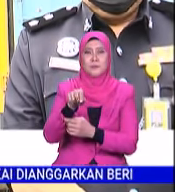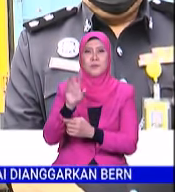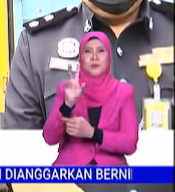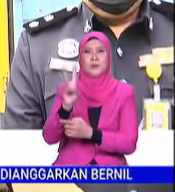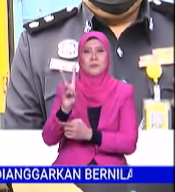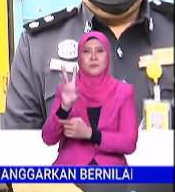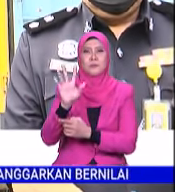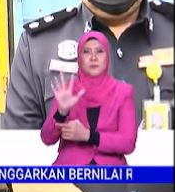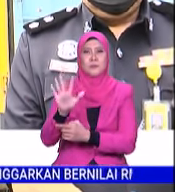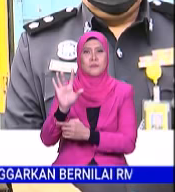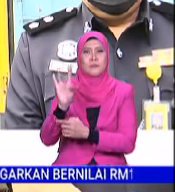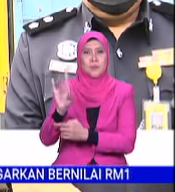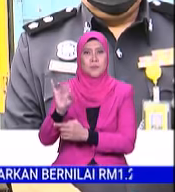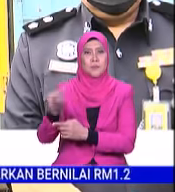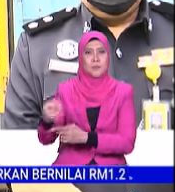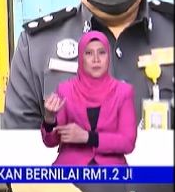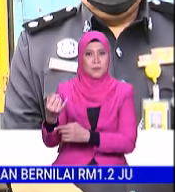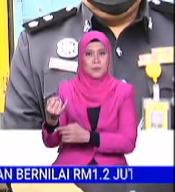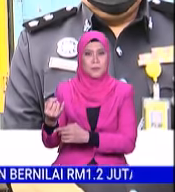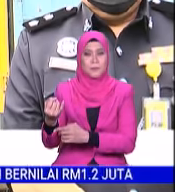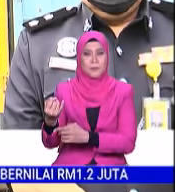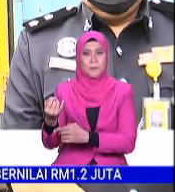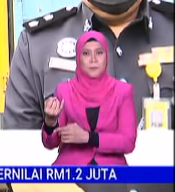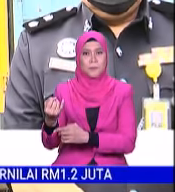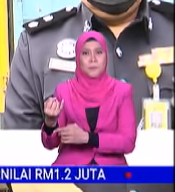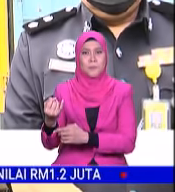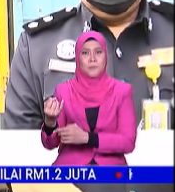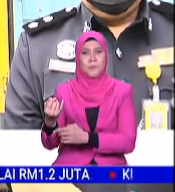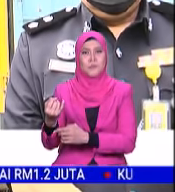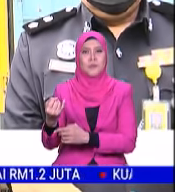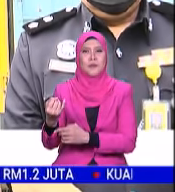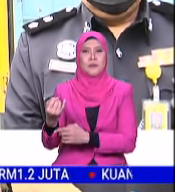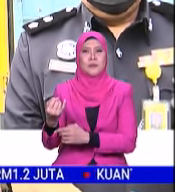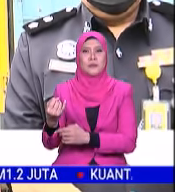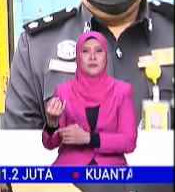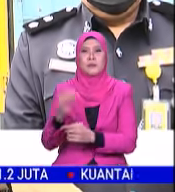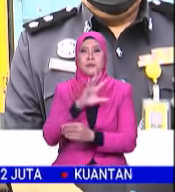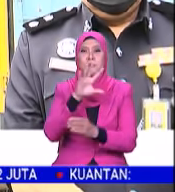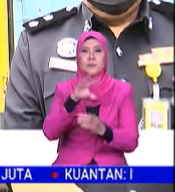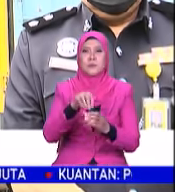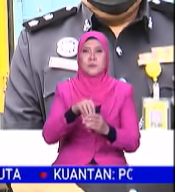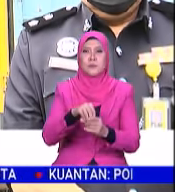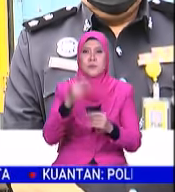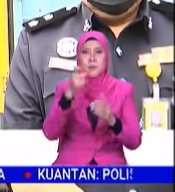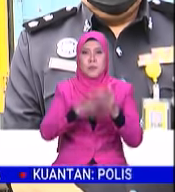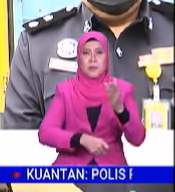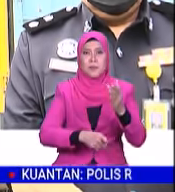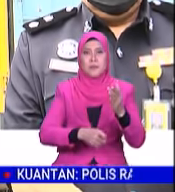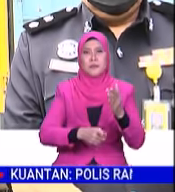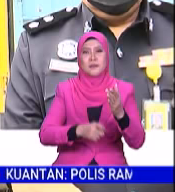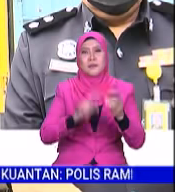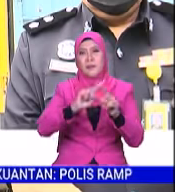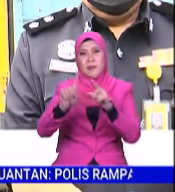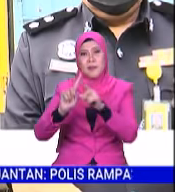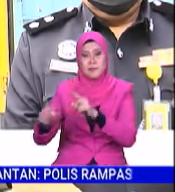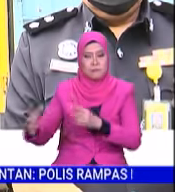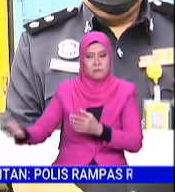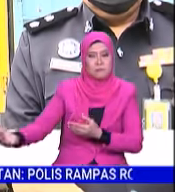1.658 juta. Termasuklah dengan harga kenaan-kenaan yang kita